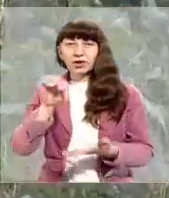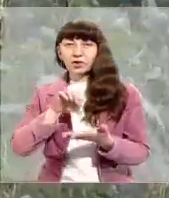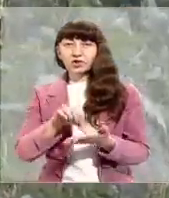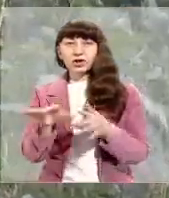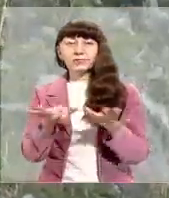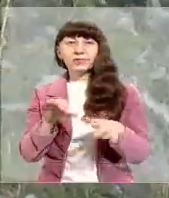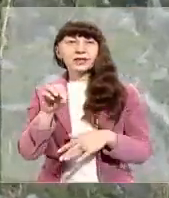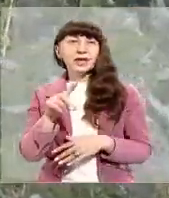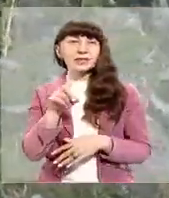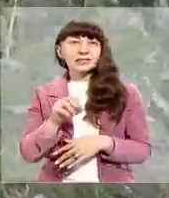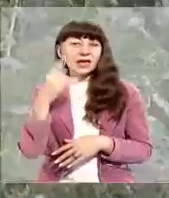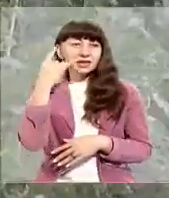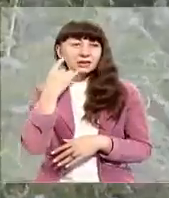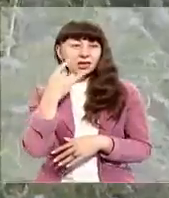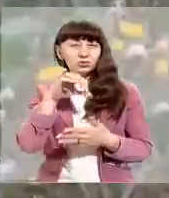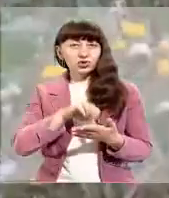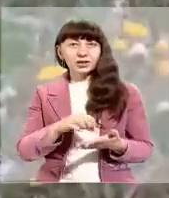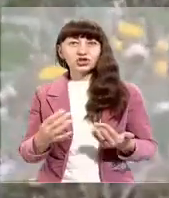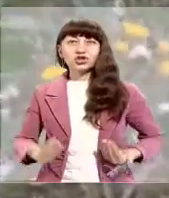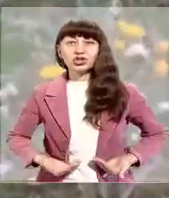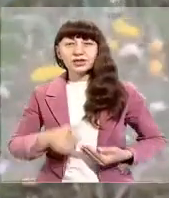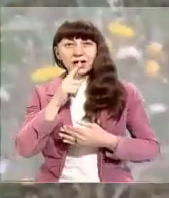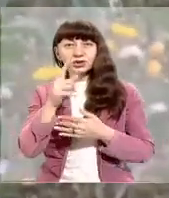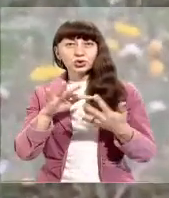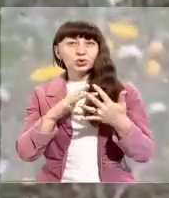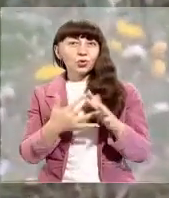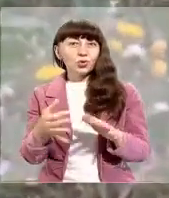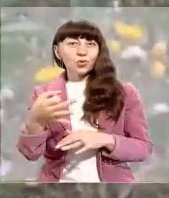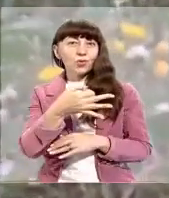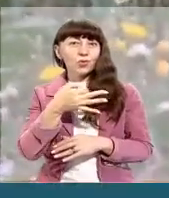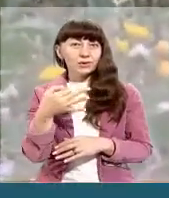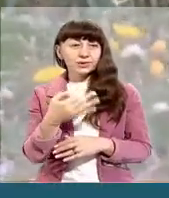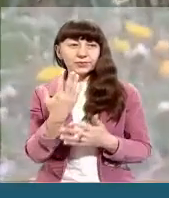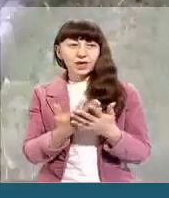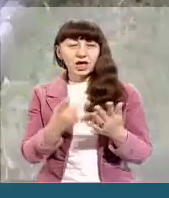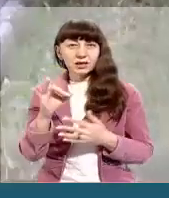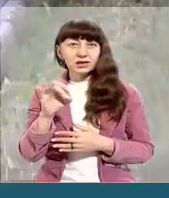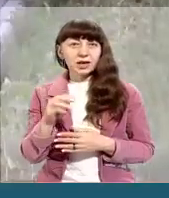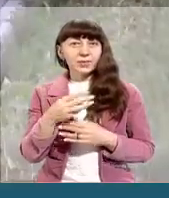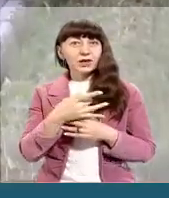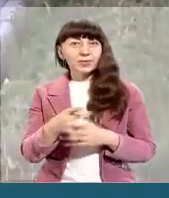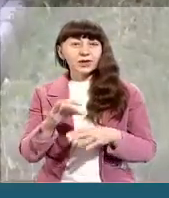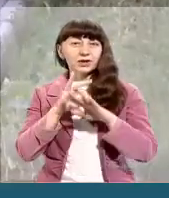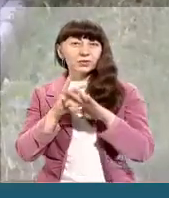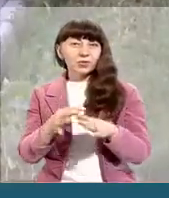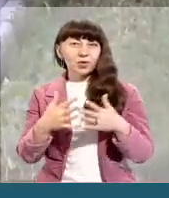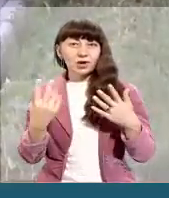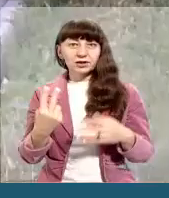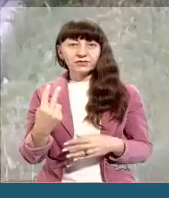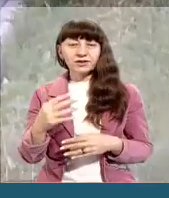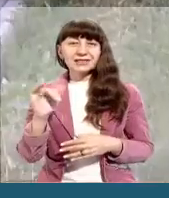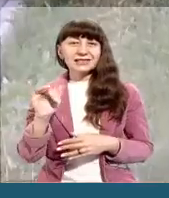Участие в акции «Таза Казахстан» принимают жители даже отдаленных населенных пунктов области. К примеру, в Алтынсаринском районе провели более